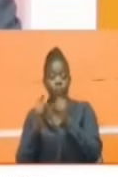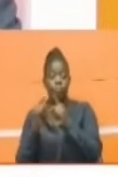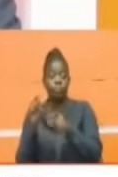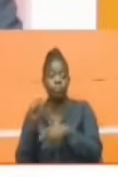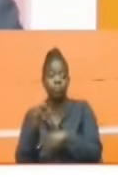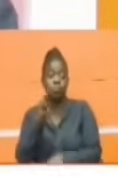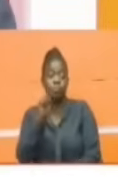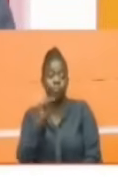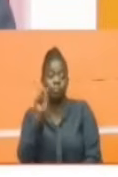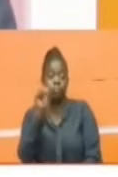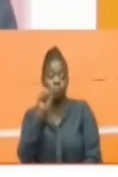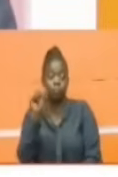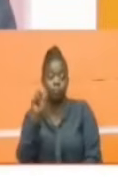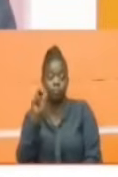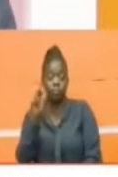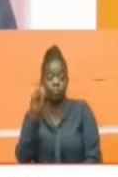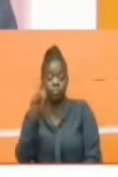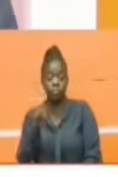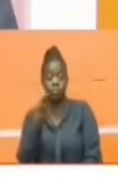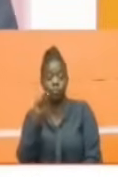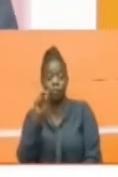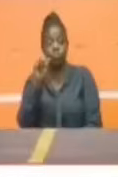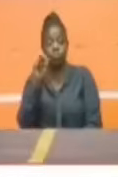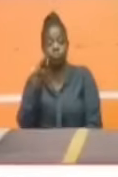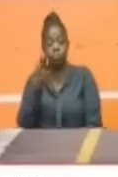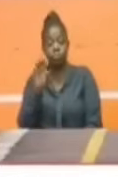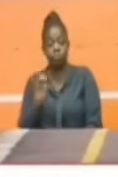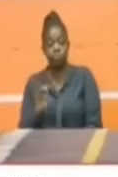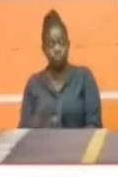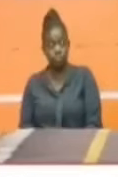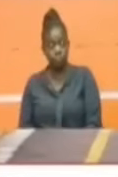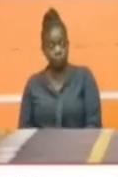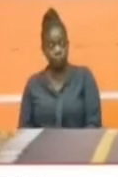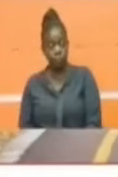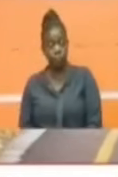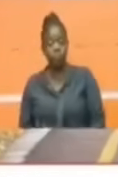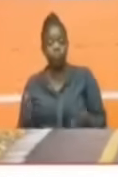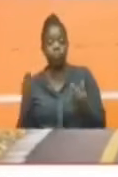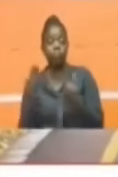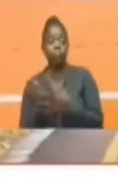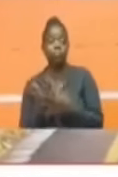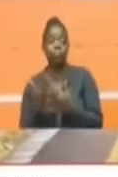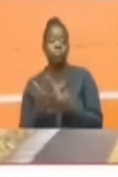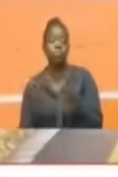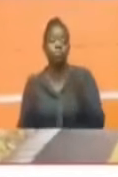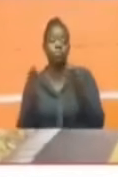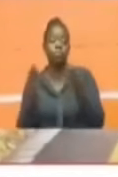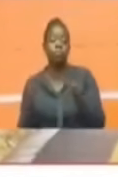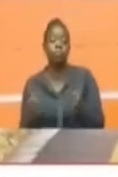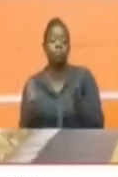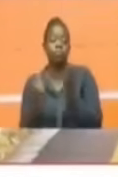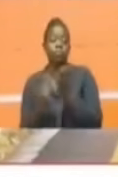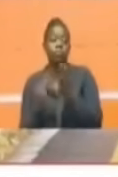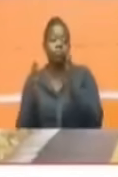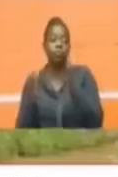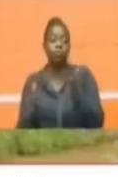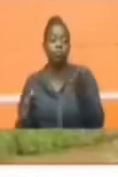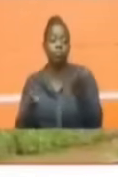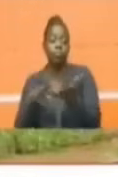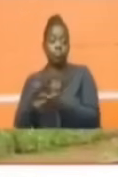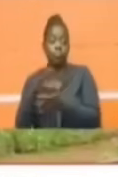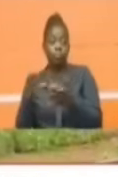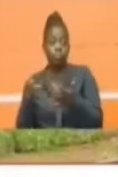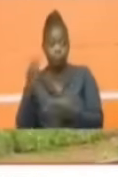yoku nasarodi okutuka ina mave. Wakati mukatuba giro kebi mfuna ngaba na Uganda basobe dweka ne